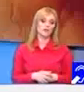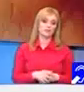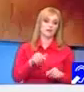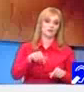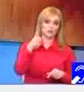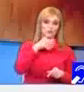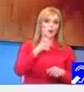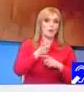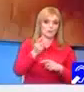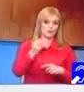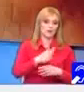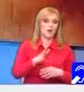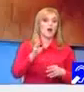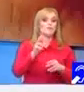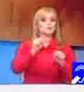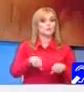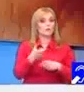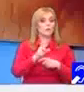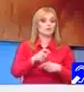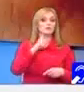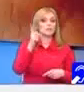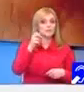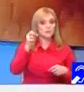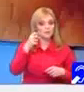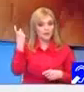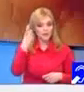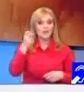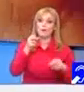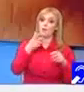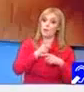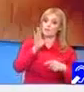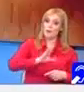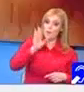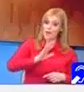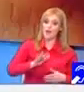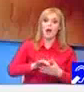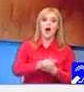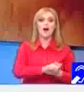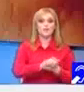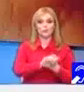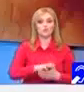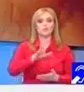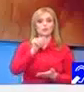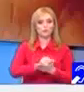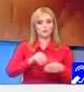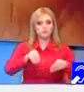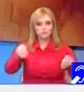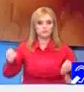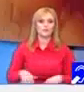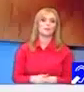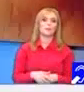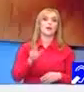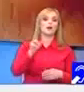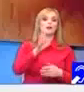de milioane de lei. Prioritate vor avea tinerii fermieri, în special femeile, asociațiile de producători, sectorul zootehnic, dar